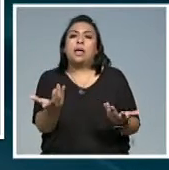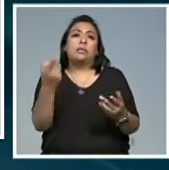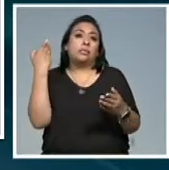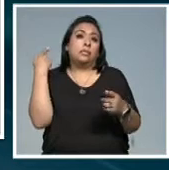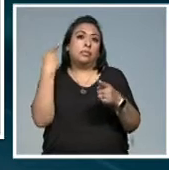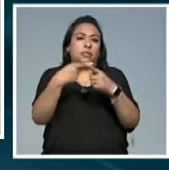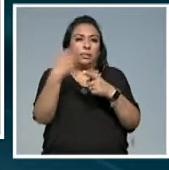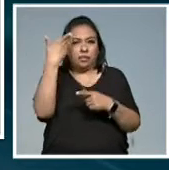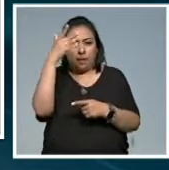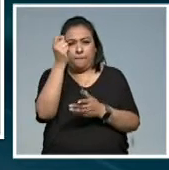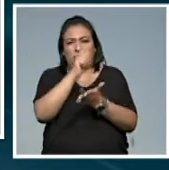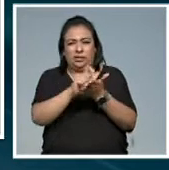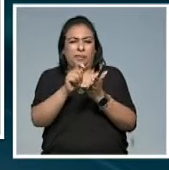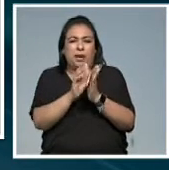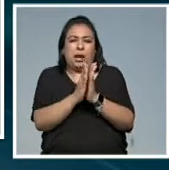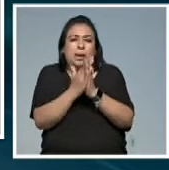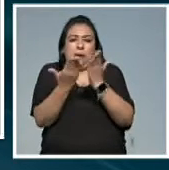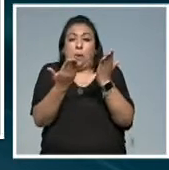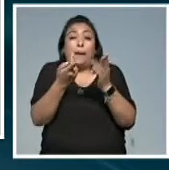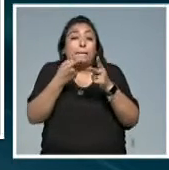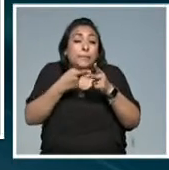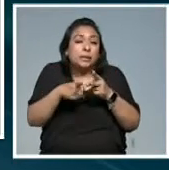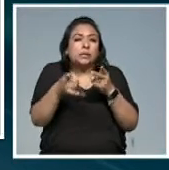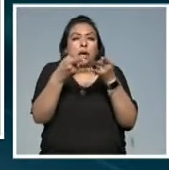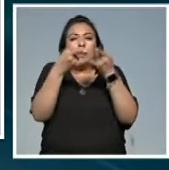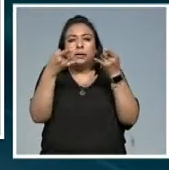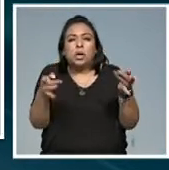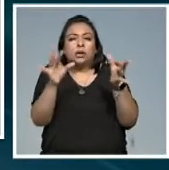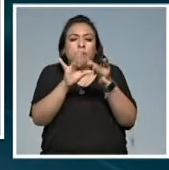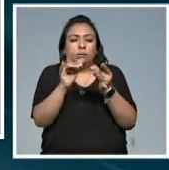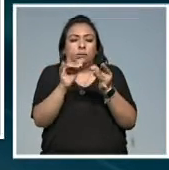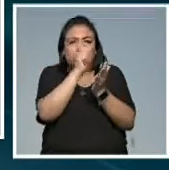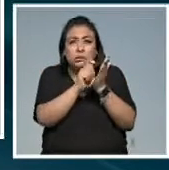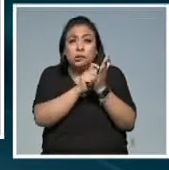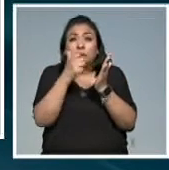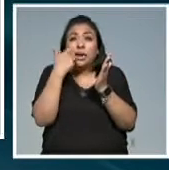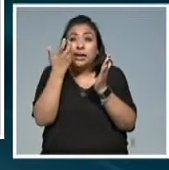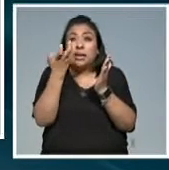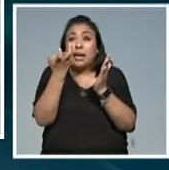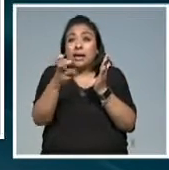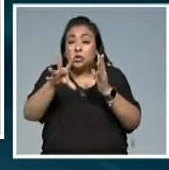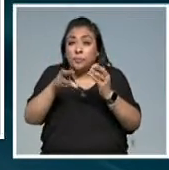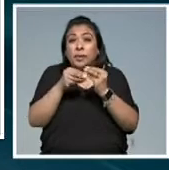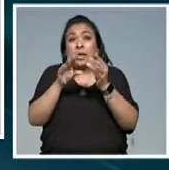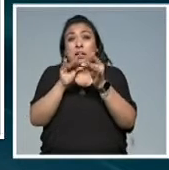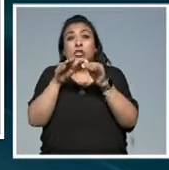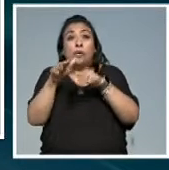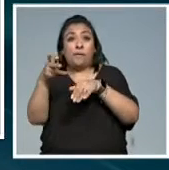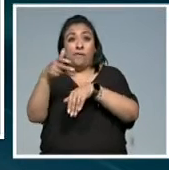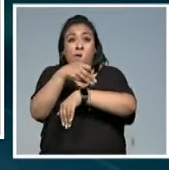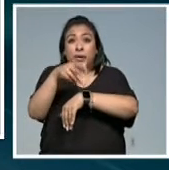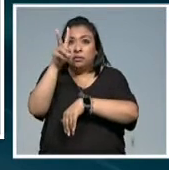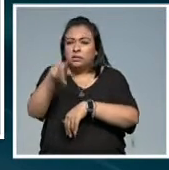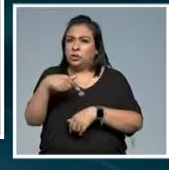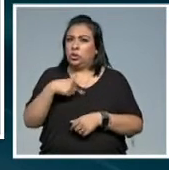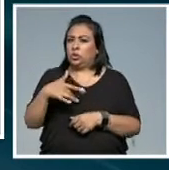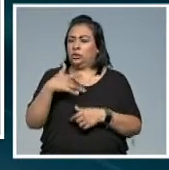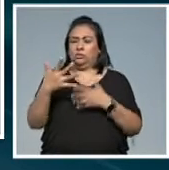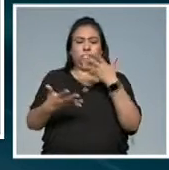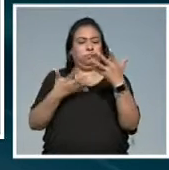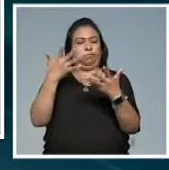quando scrivevo nei miei primi romanzi, nelle mie prime storie, tutto volevo fare tranne che raccontare di questa famiglia, perché in qualche modo